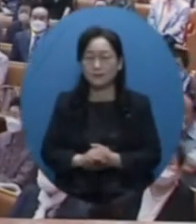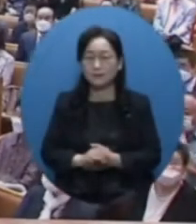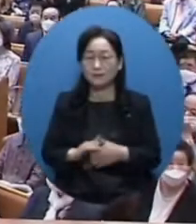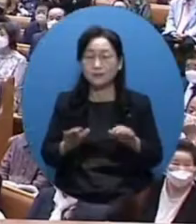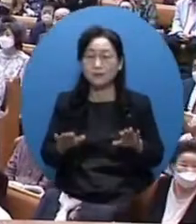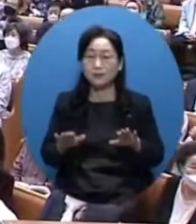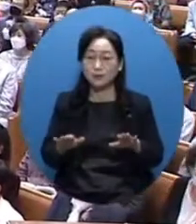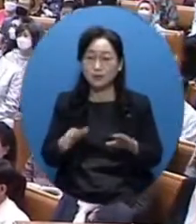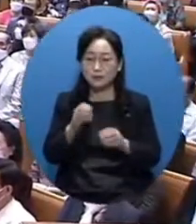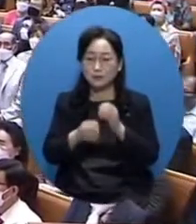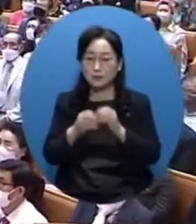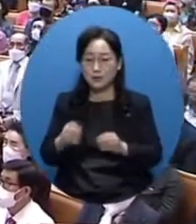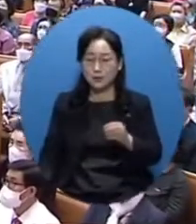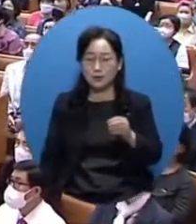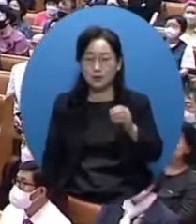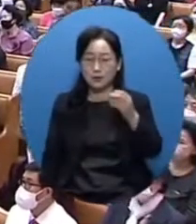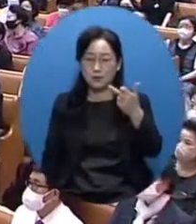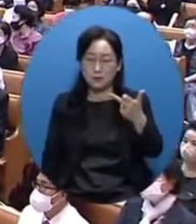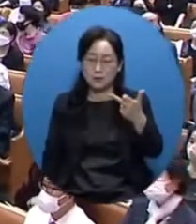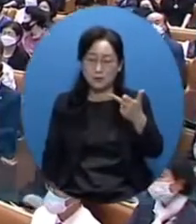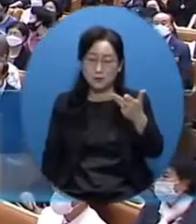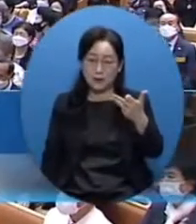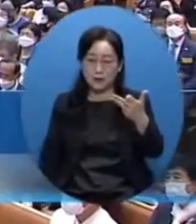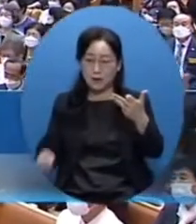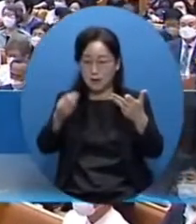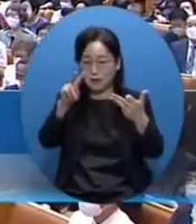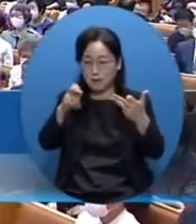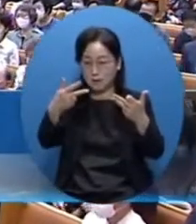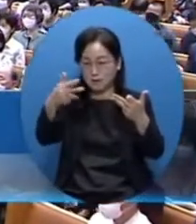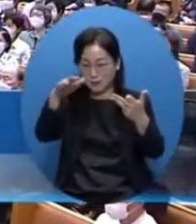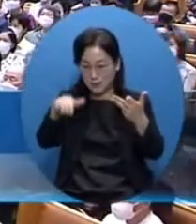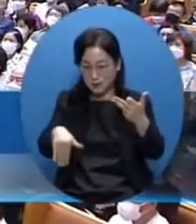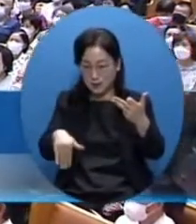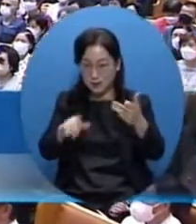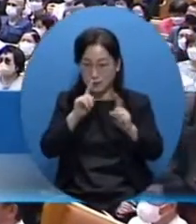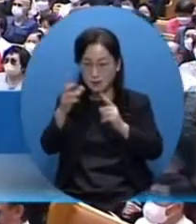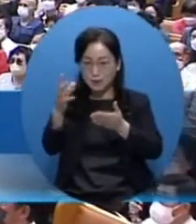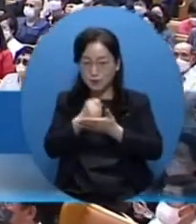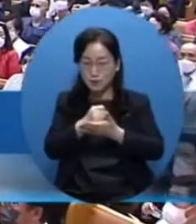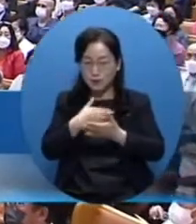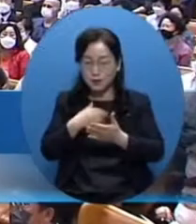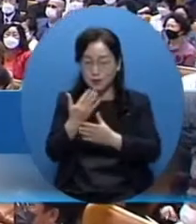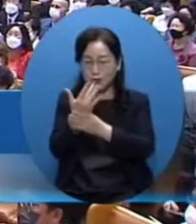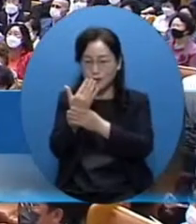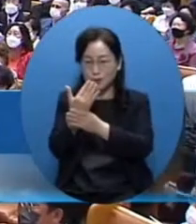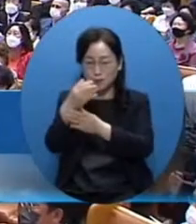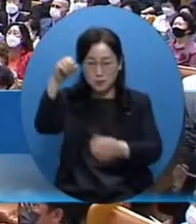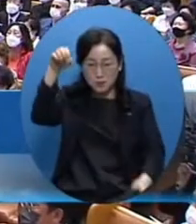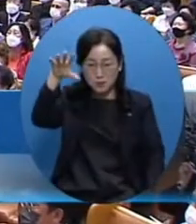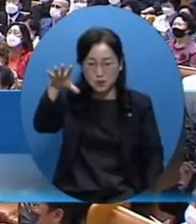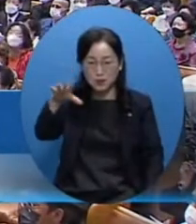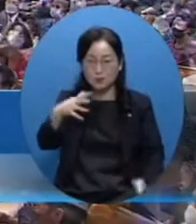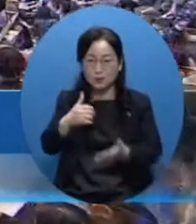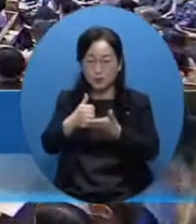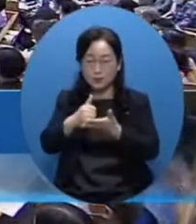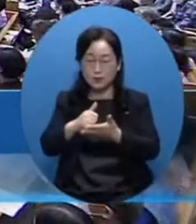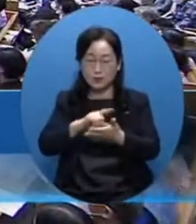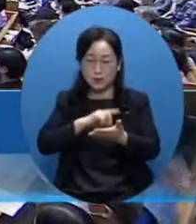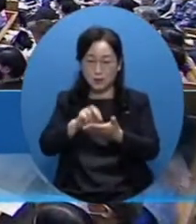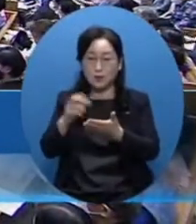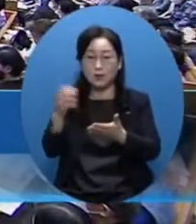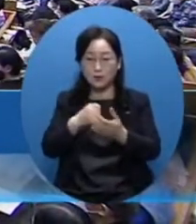물 시편 18편 27절 이하의 말씀을 가지고 나의 등불을 쳐 씨는 주님 80 제모로 말씀을 엘란은